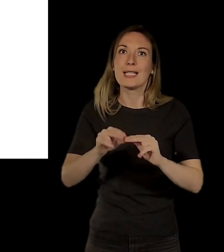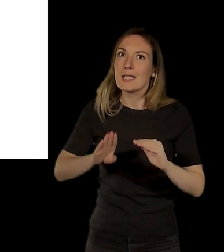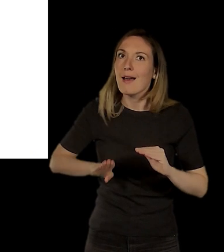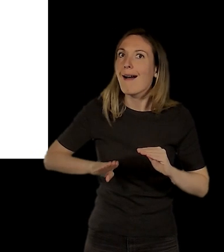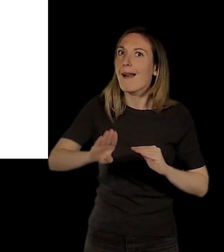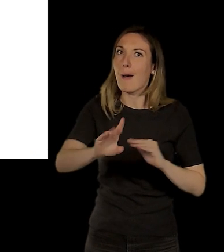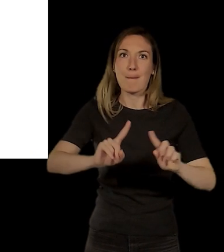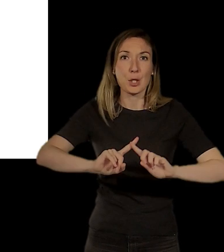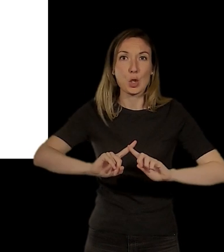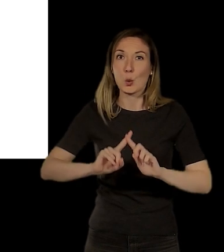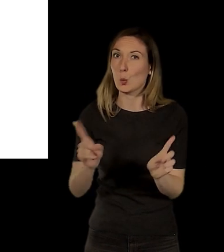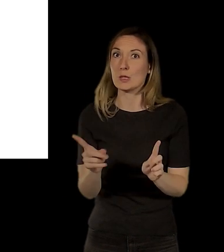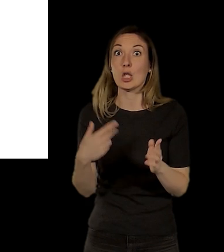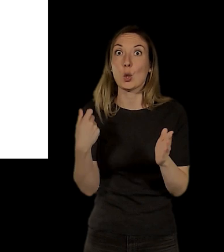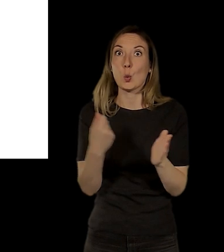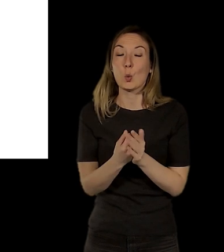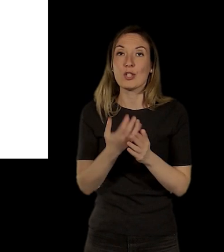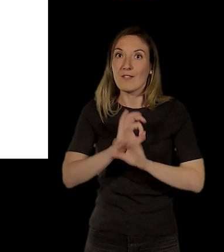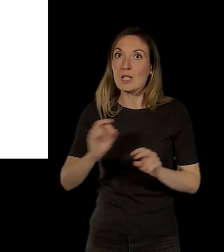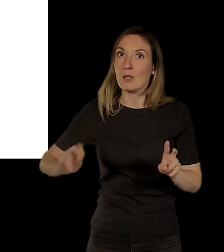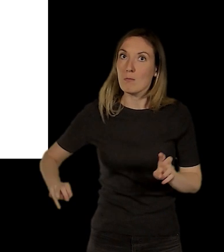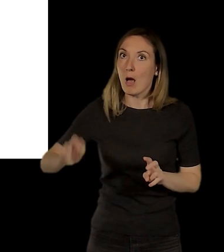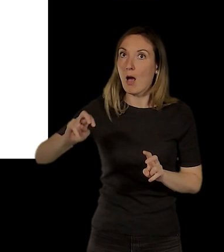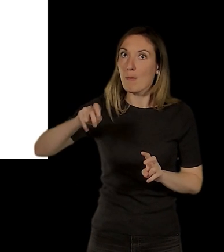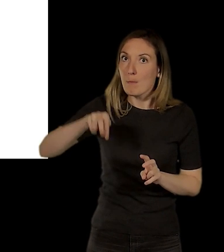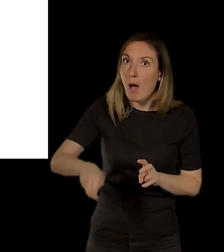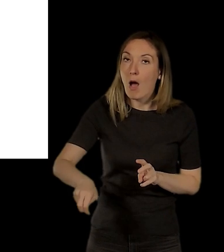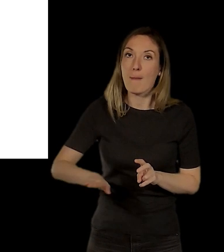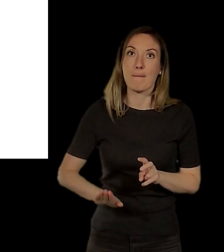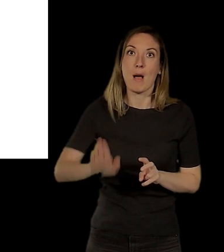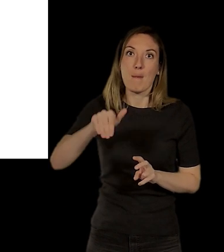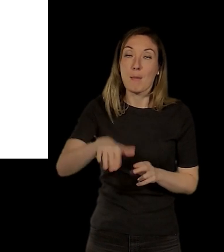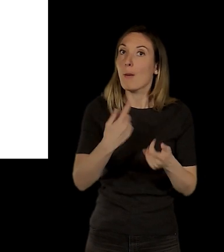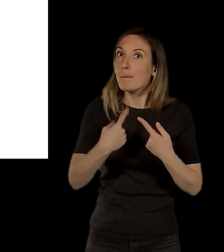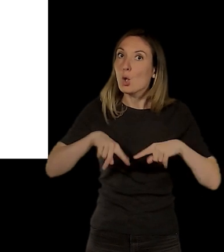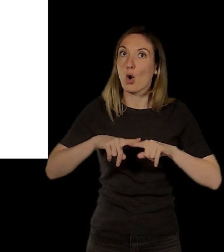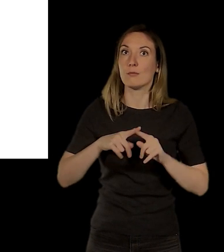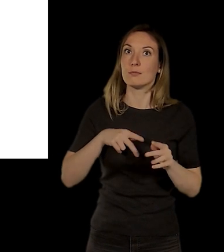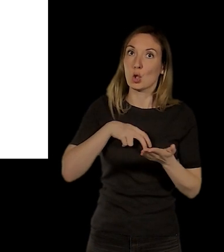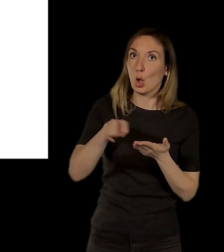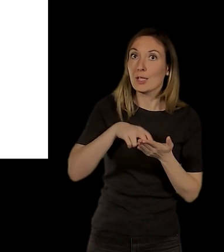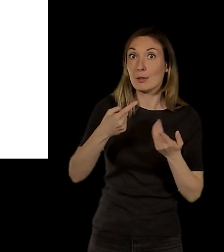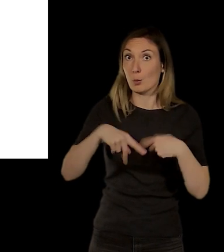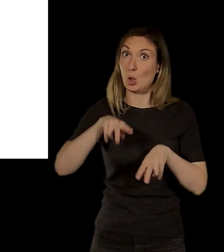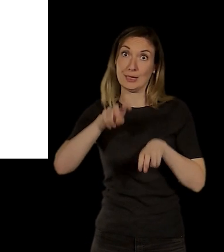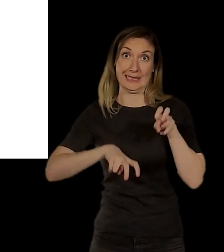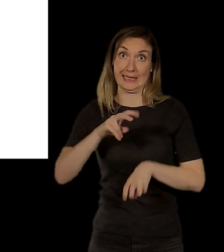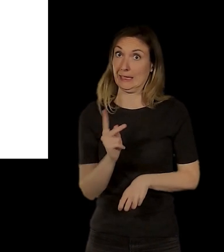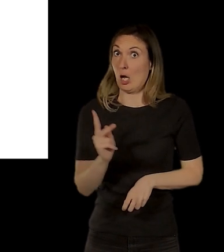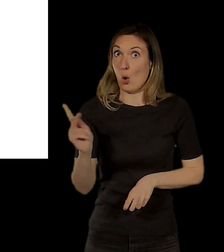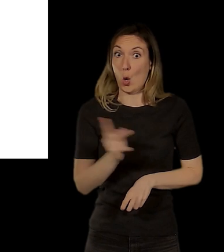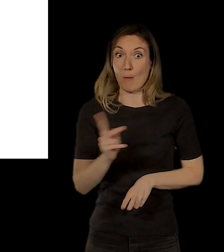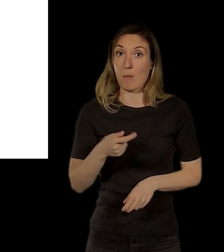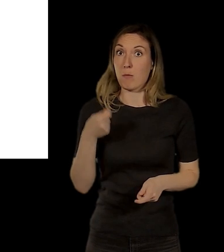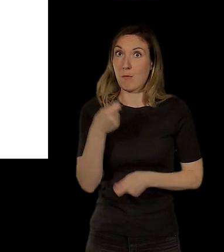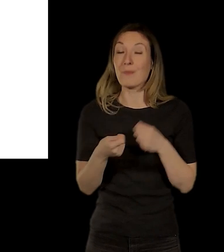zvyšují počet možností se dostat ze spoda nahoru, jak pro cyklisty, tak pro chodce. A když jsme to